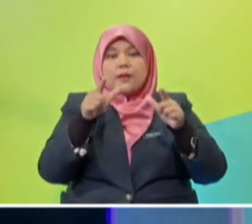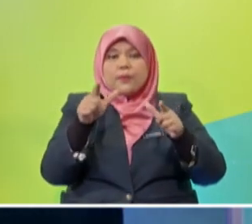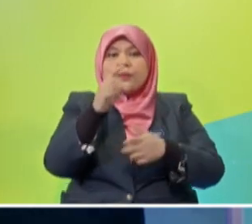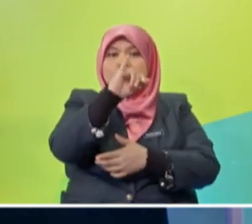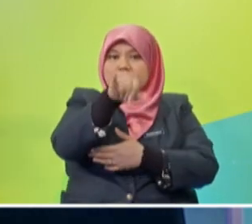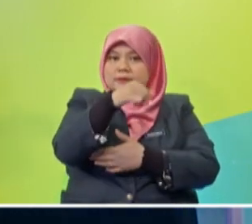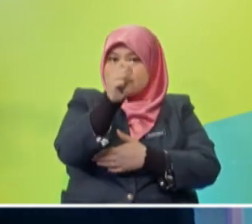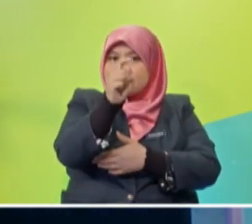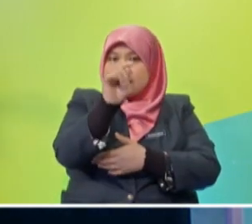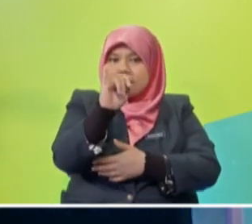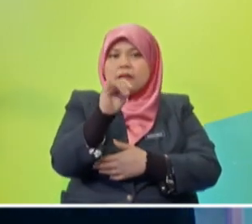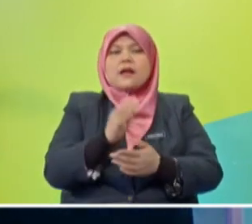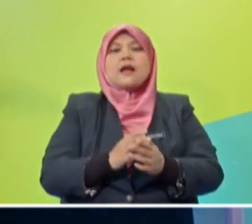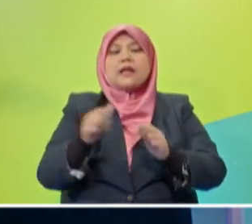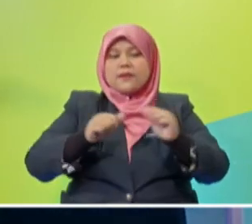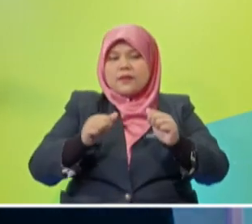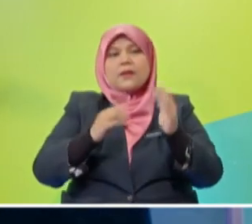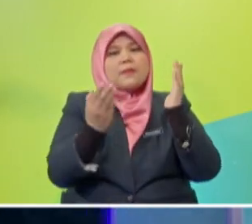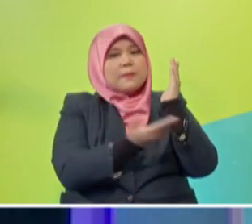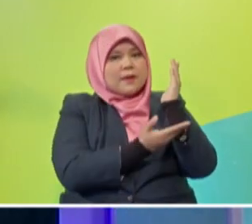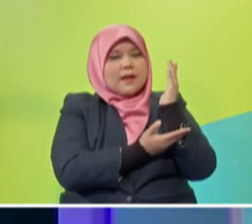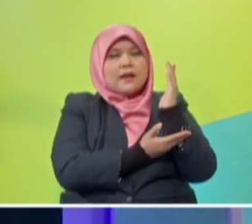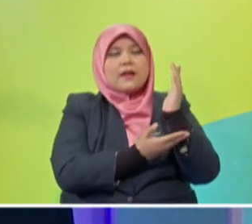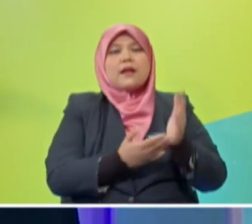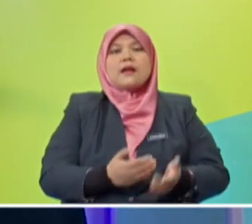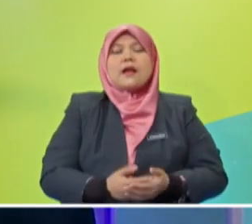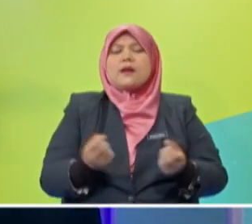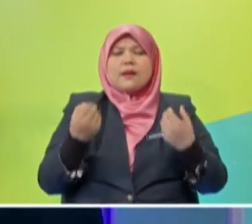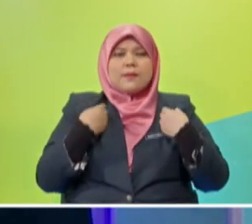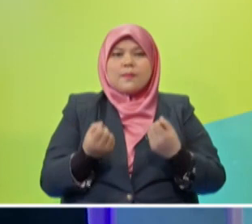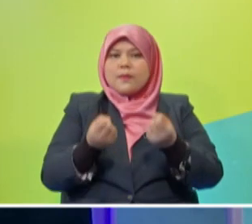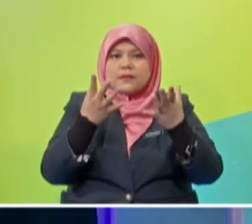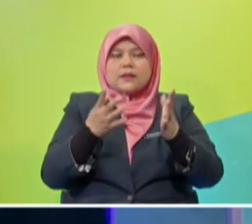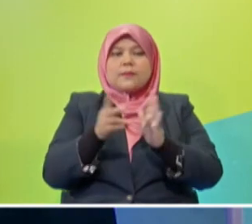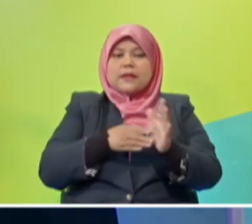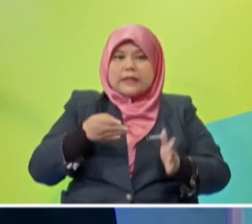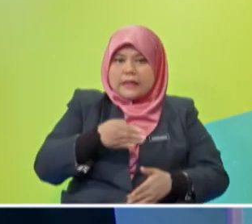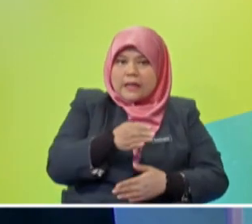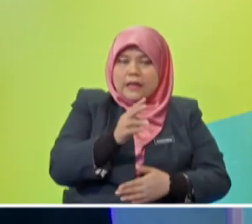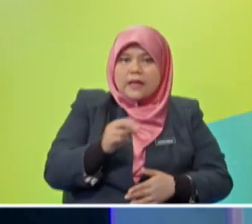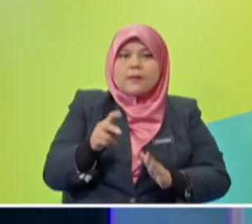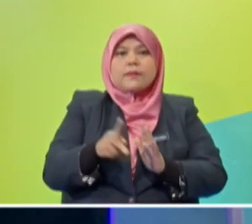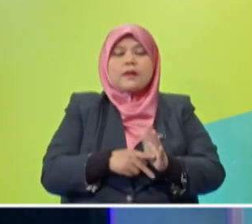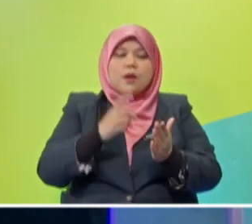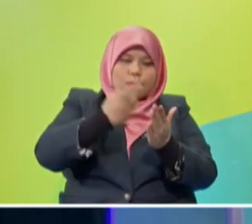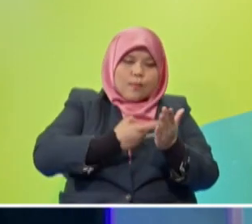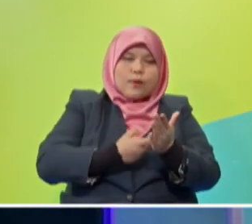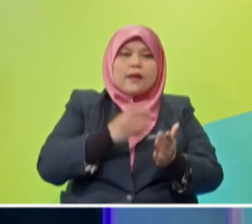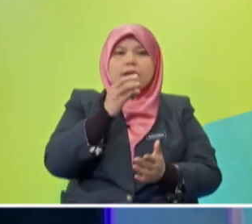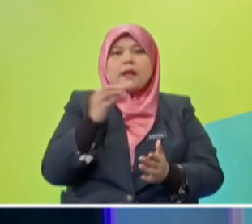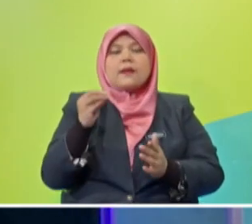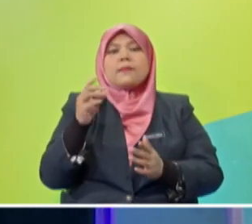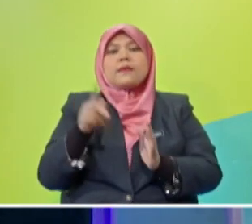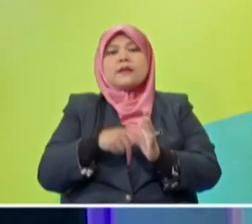berasal daripada aktiviti pembalakan. Okey, dan ada banyaklah perikanan, kan, perlombongan dan peternakan. Okey, nanti kita